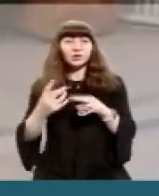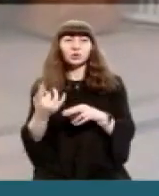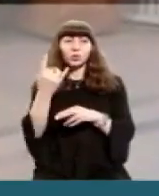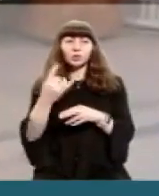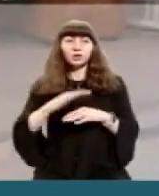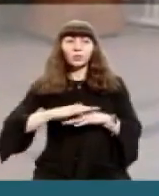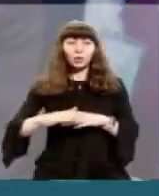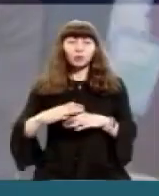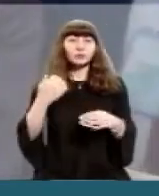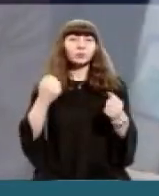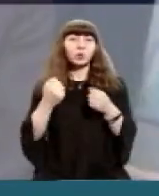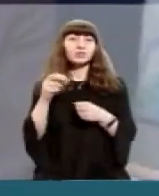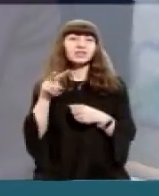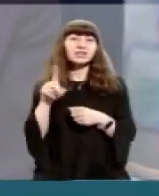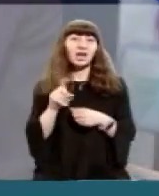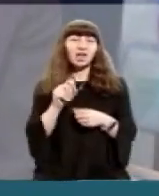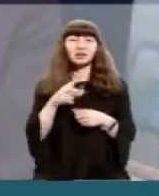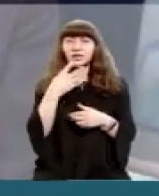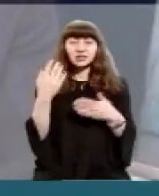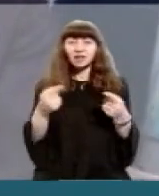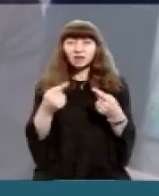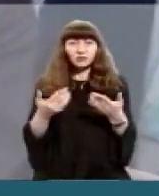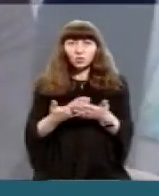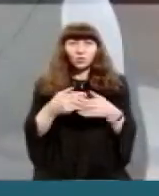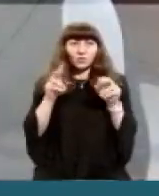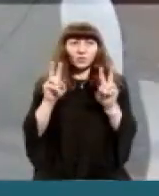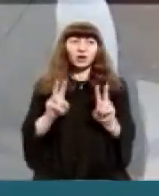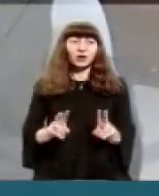полы. Спортзал и столовая не соответствуют современным нормативам.